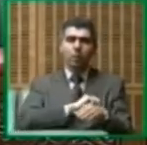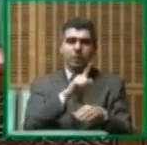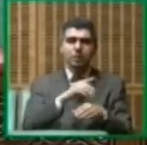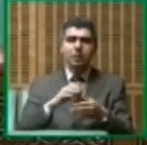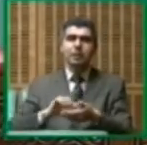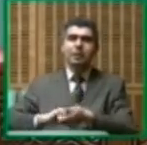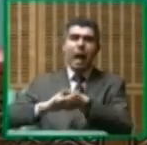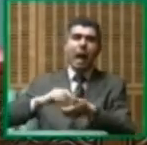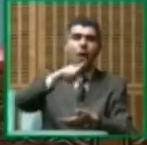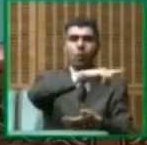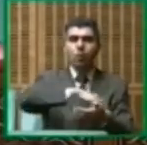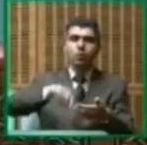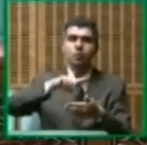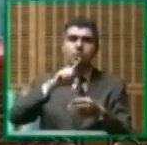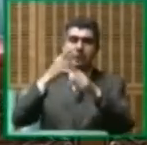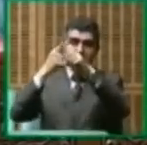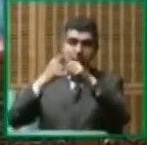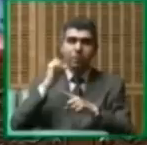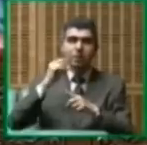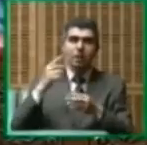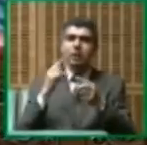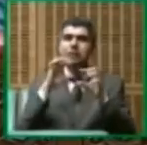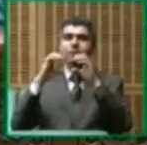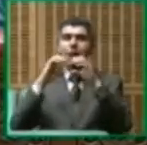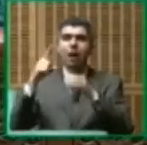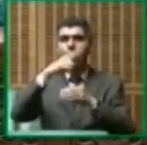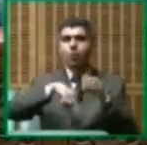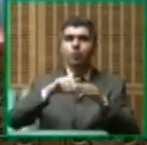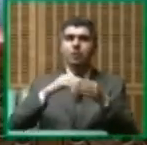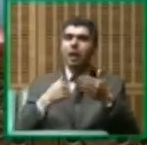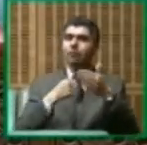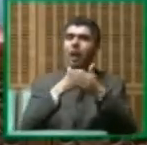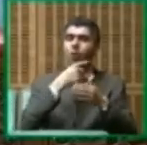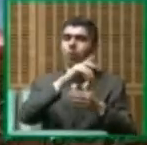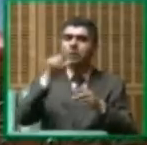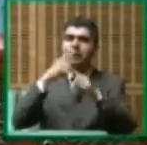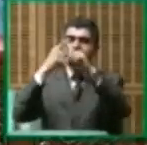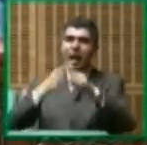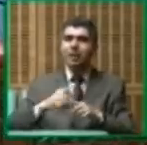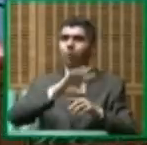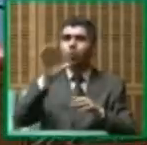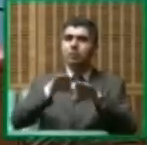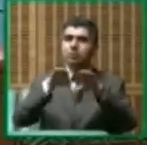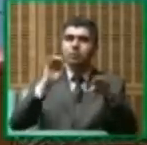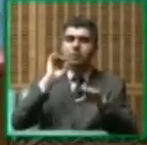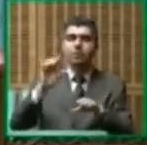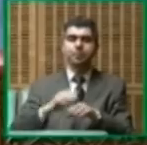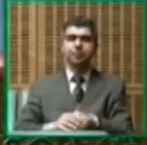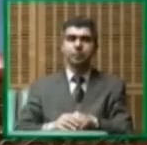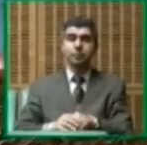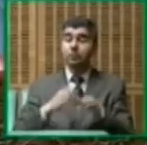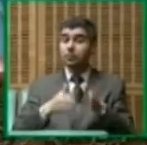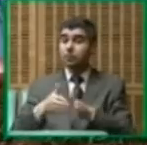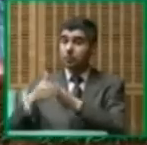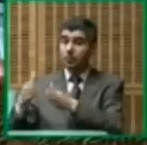واللوجستيكية، وتوفير شروط التنسيق الفعال إلى آخره لكي تمر هذه المحطة في أحسن الظروف. على مستوى الإنجاز